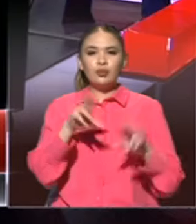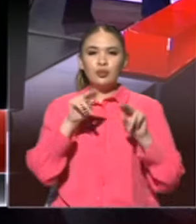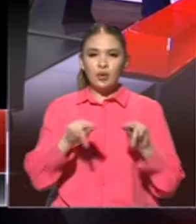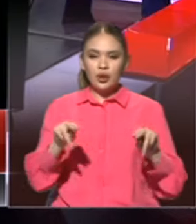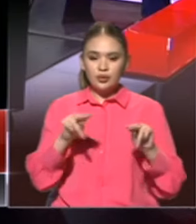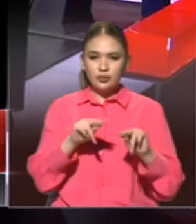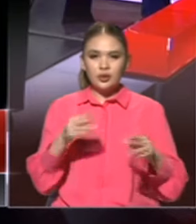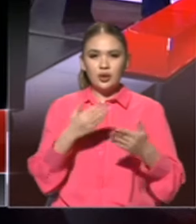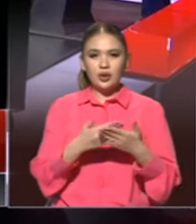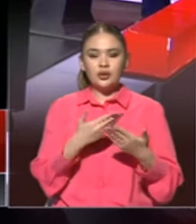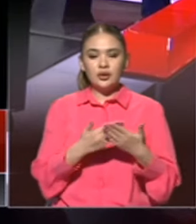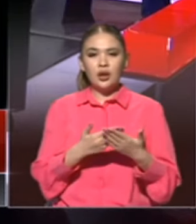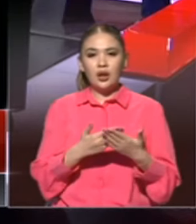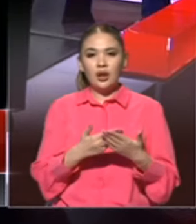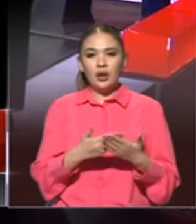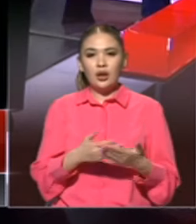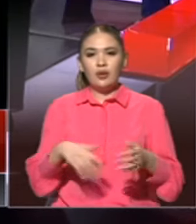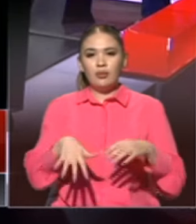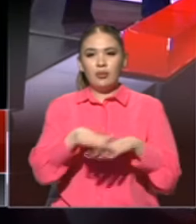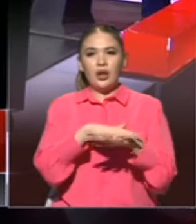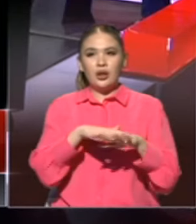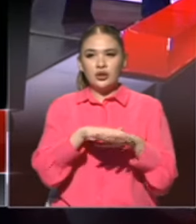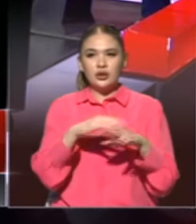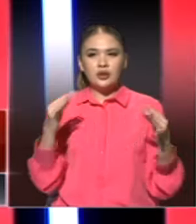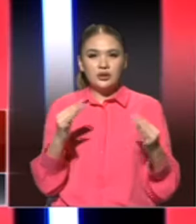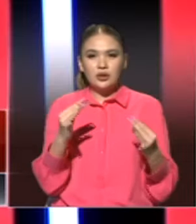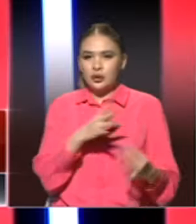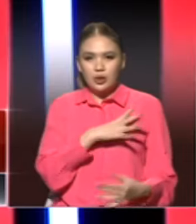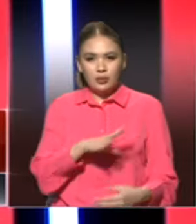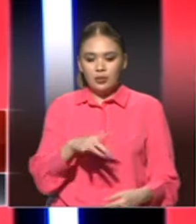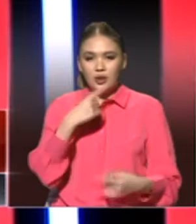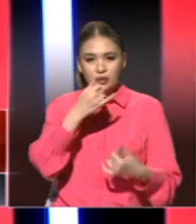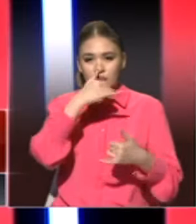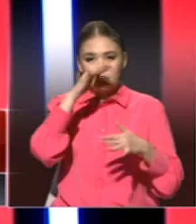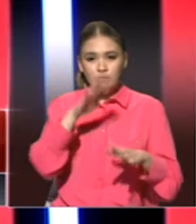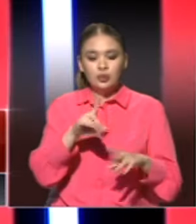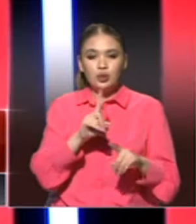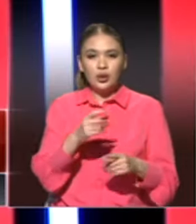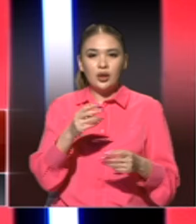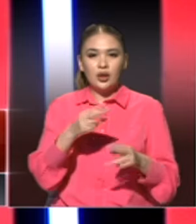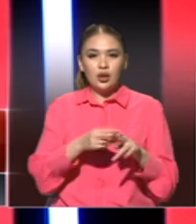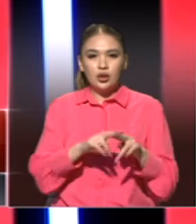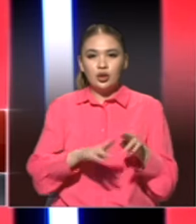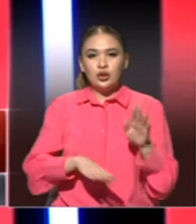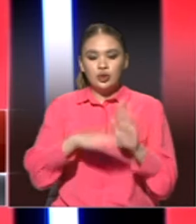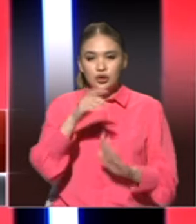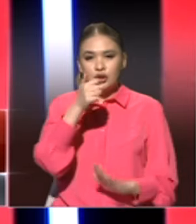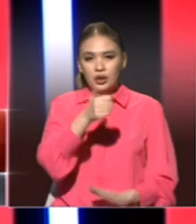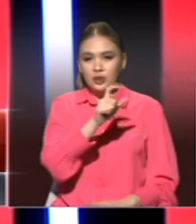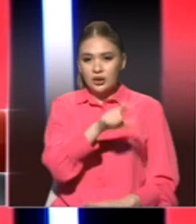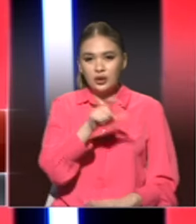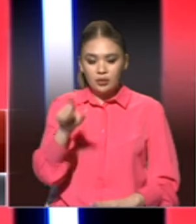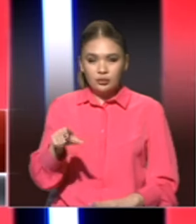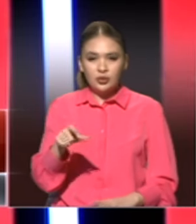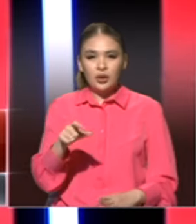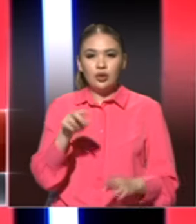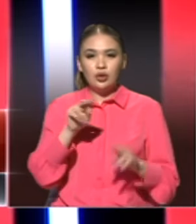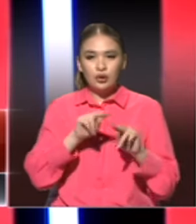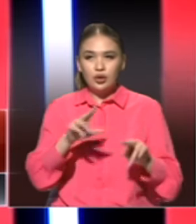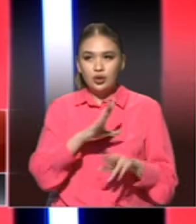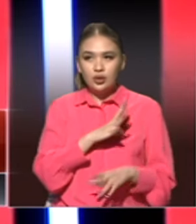немесе педагогикалық ұжым мен қызықтыра алмады деп. Керемет еңбек сіңірген әртістер сабақ берді деген сияқты. Қызықтырды, байлап